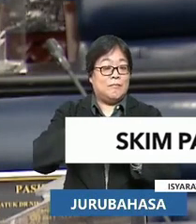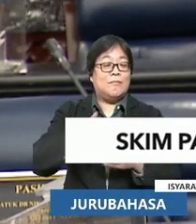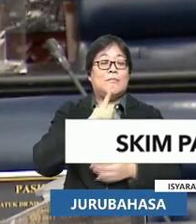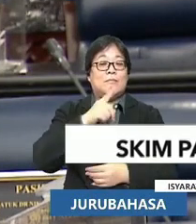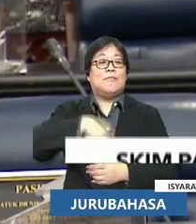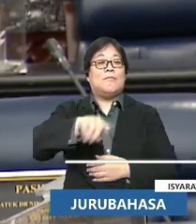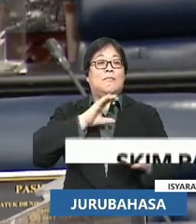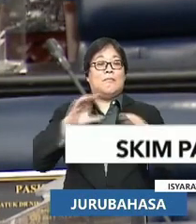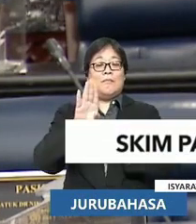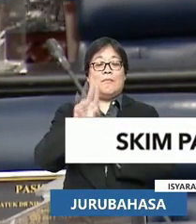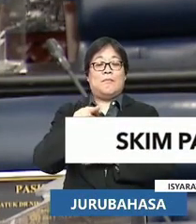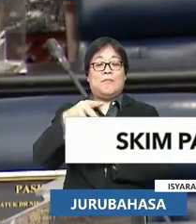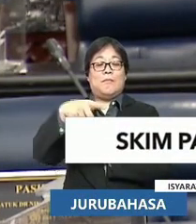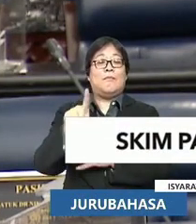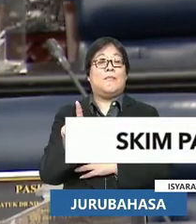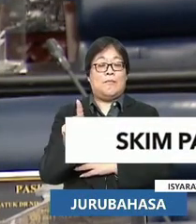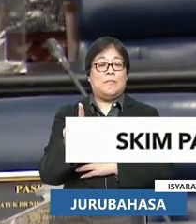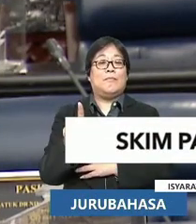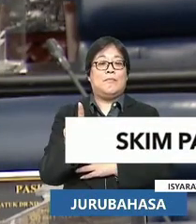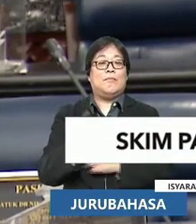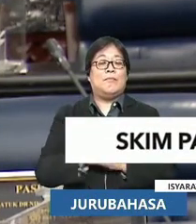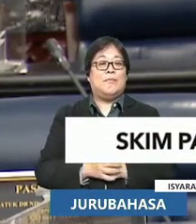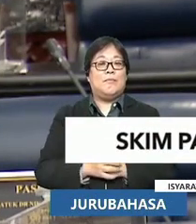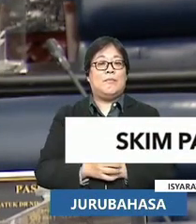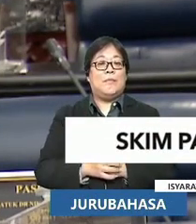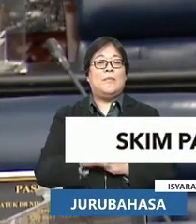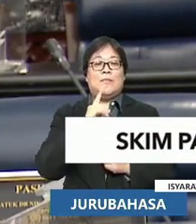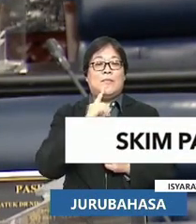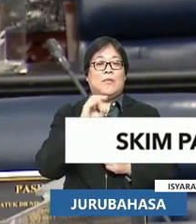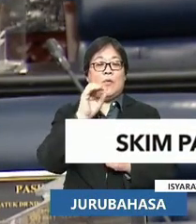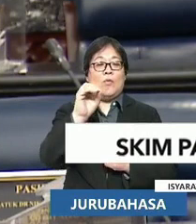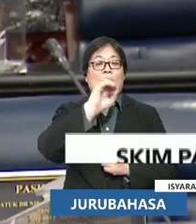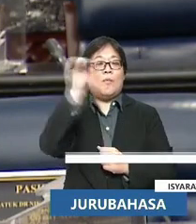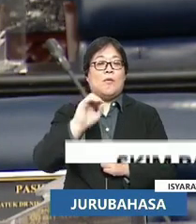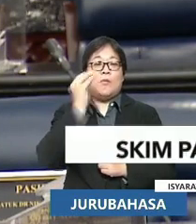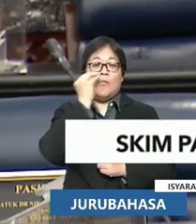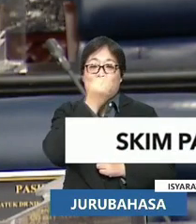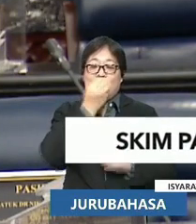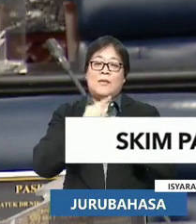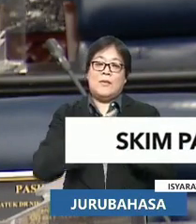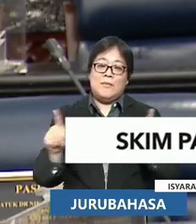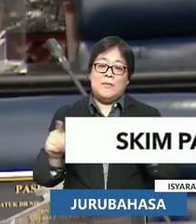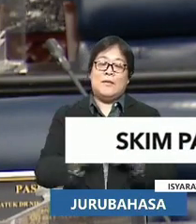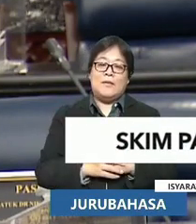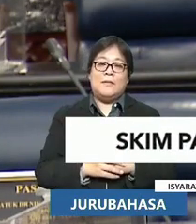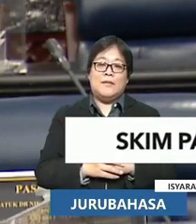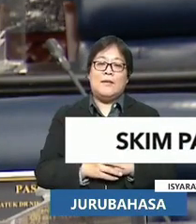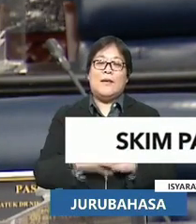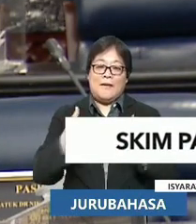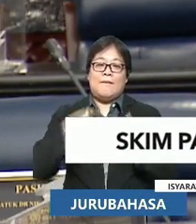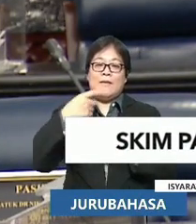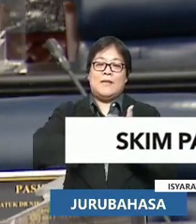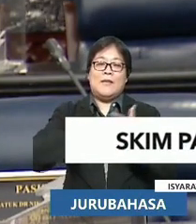2006 cabin PL nih kosong praktis faedah tapi dia ada